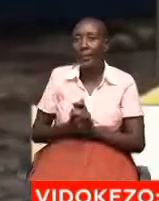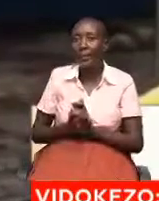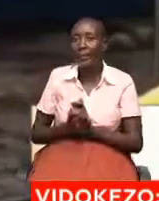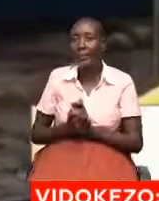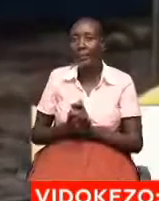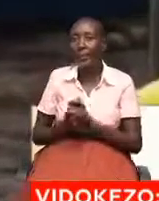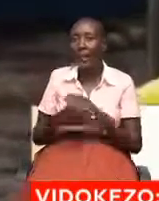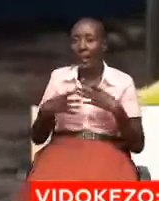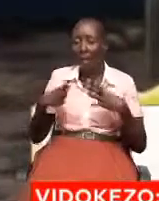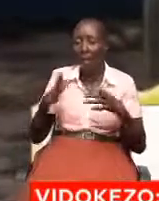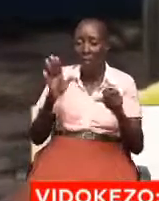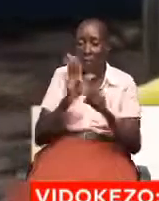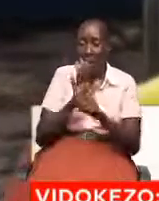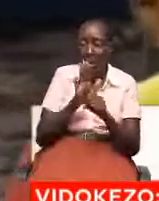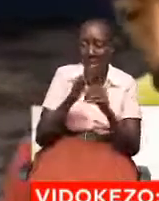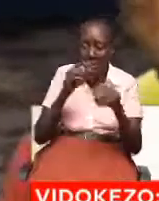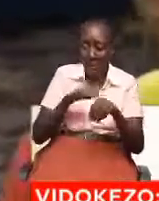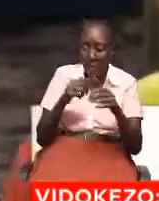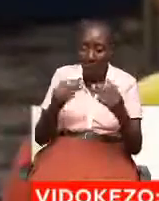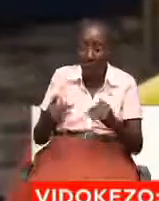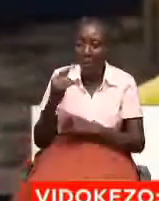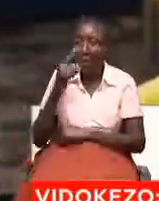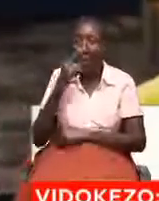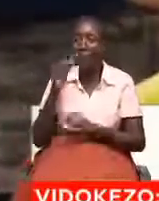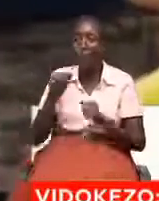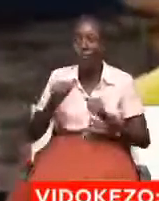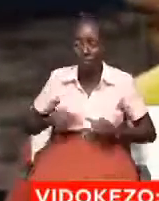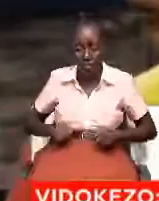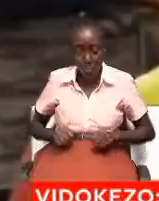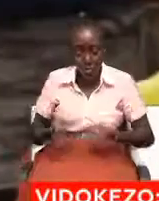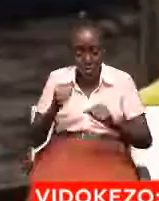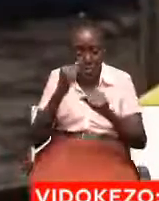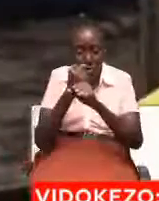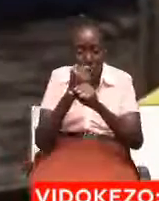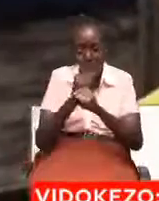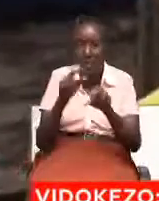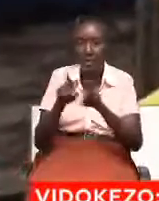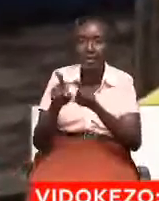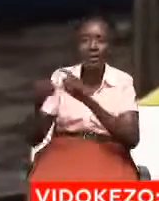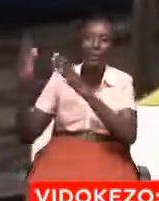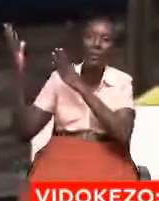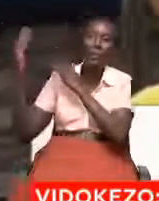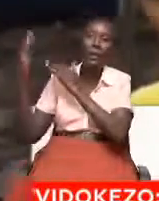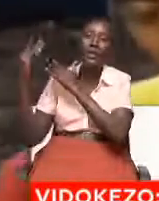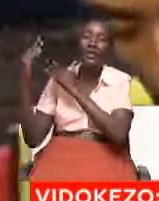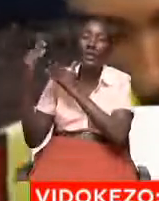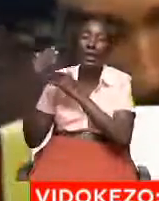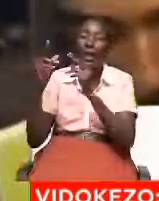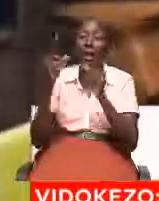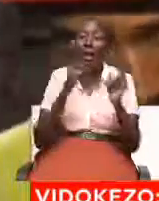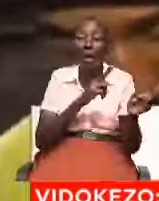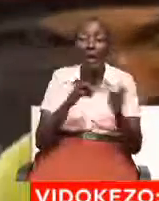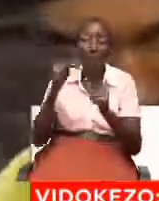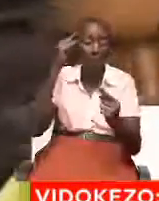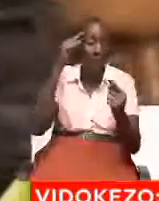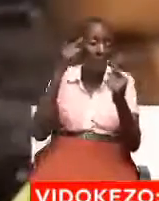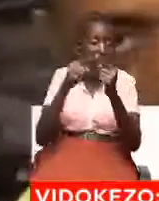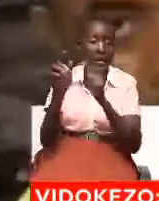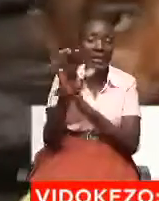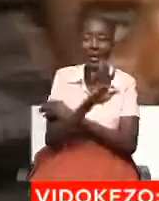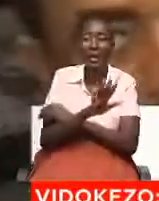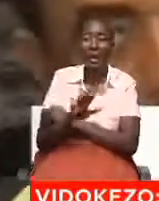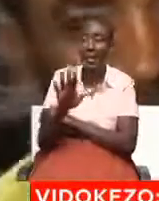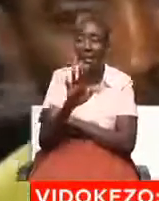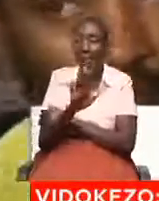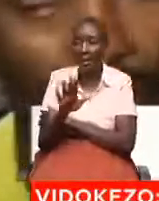of the residents are at home. We can be able now to do our work as is required. And we normally target those areas. We